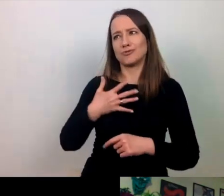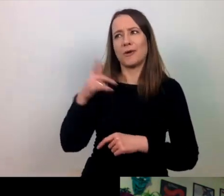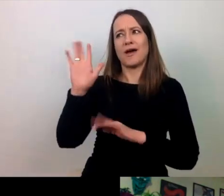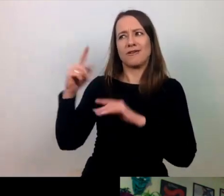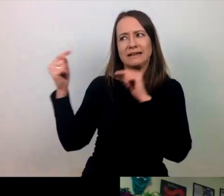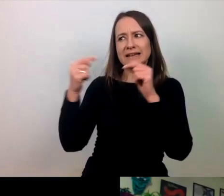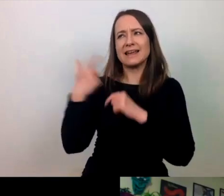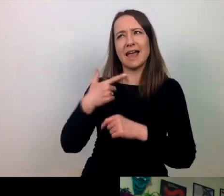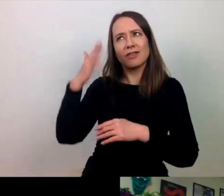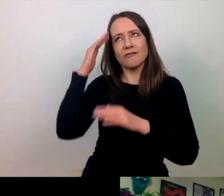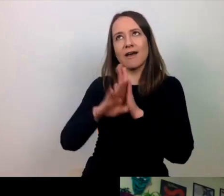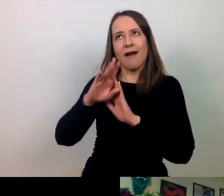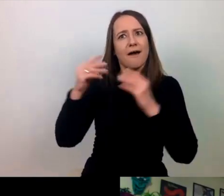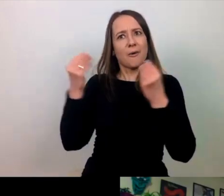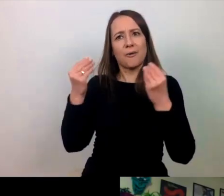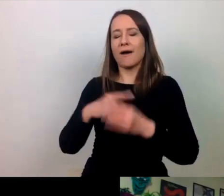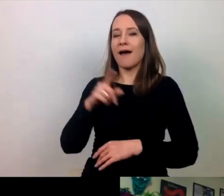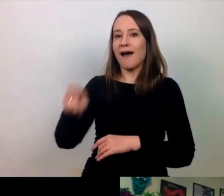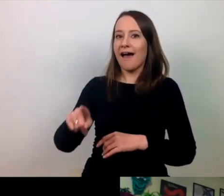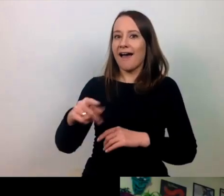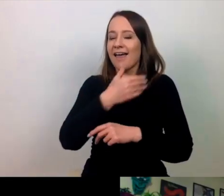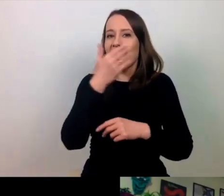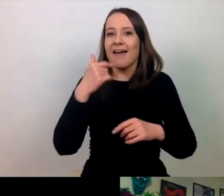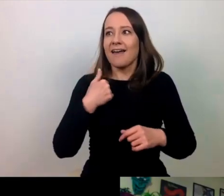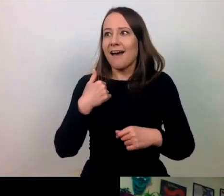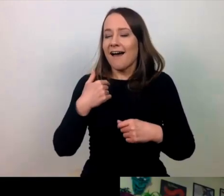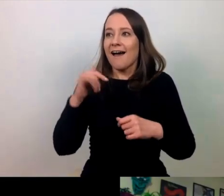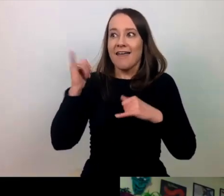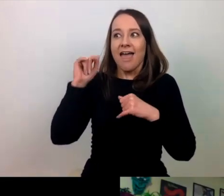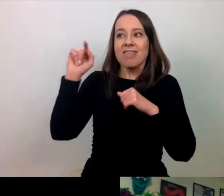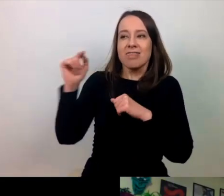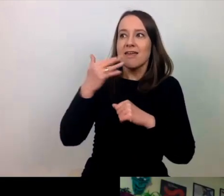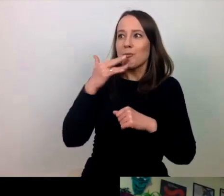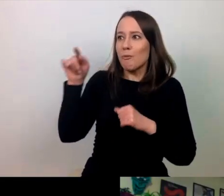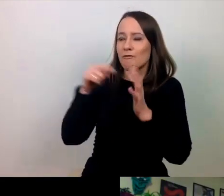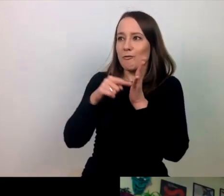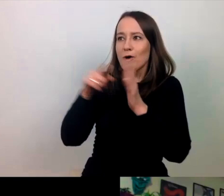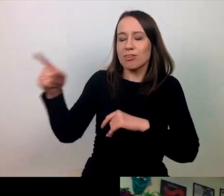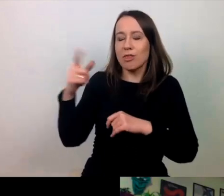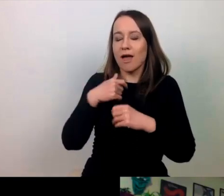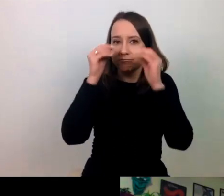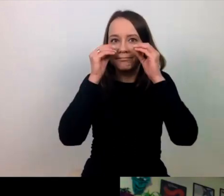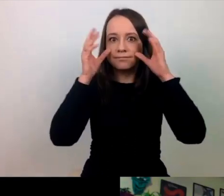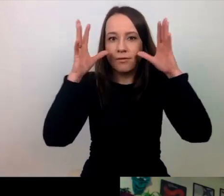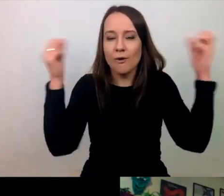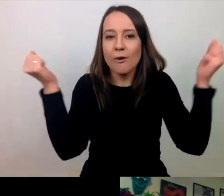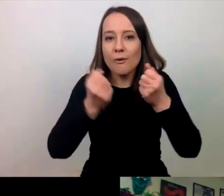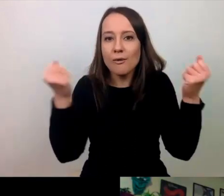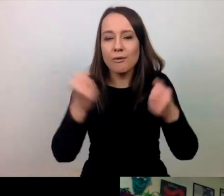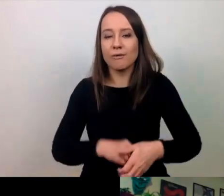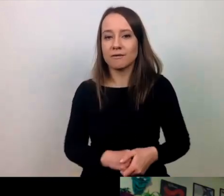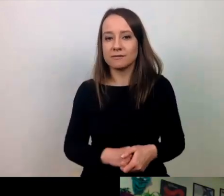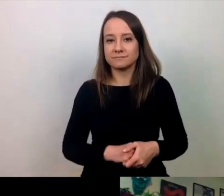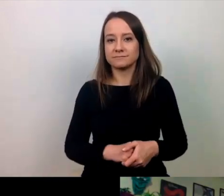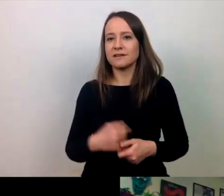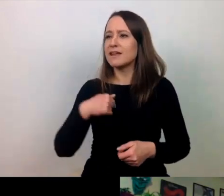kaliber. Nie wiem, czy było widać tutaj na kamerze, jak szeroko mi się otwierały oczy. Było. To koniecznie w tym momencie, nie mogę ci nie zadać